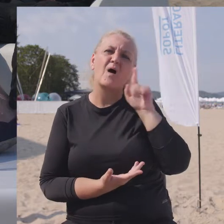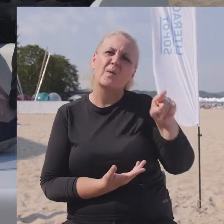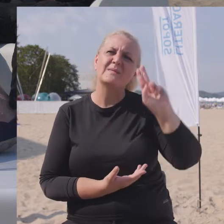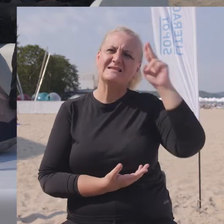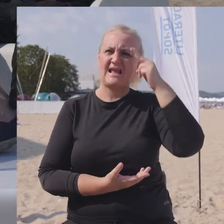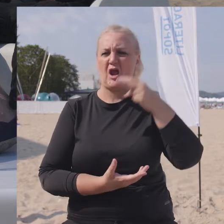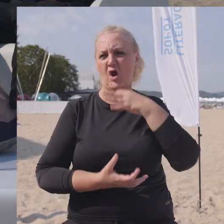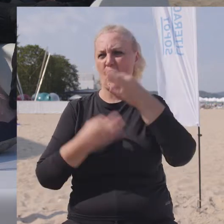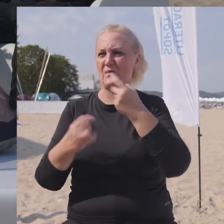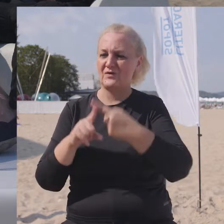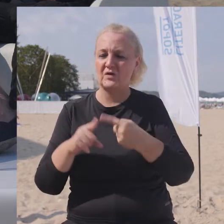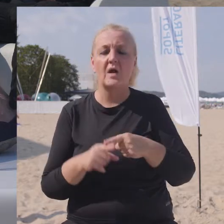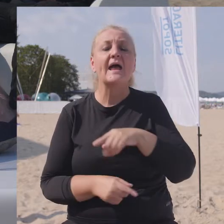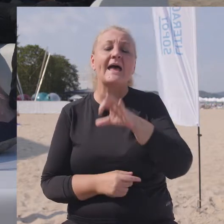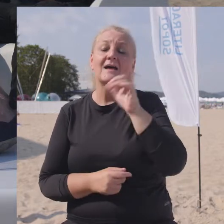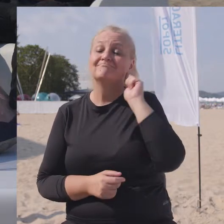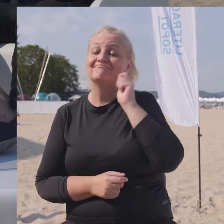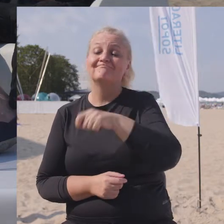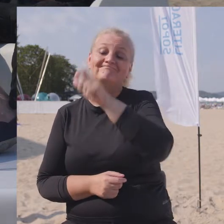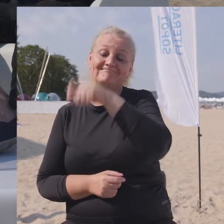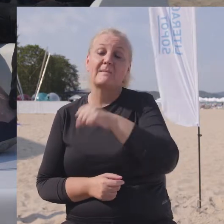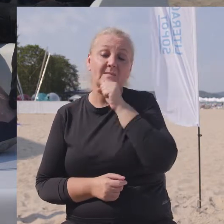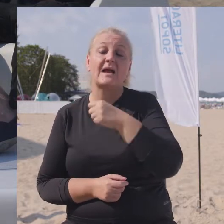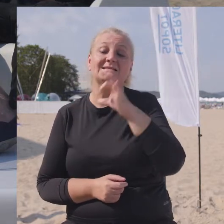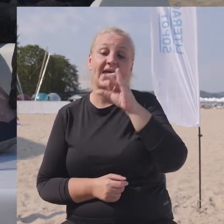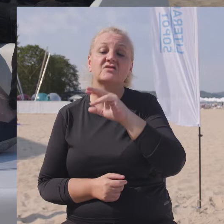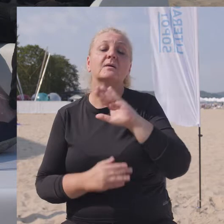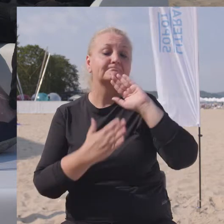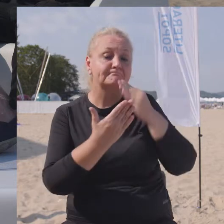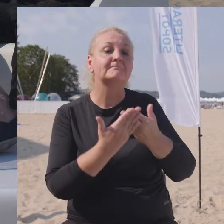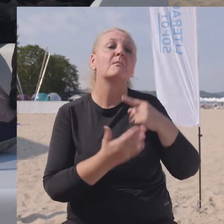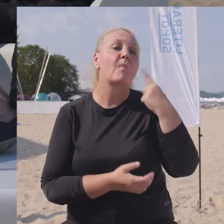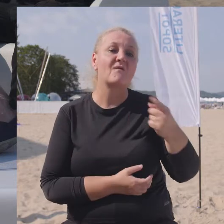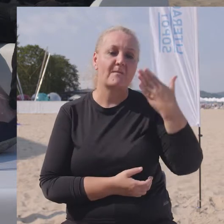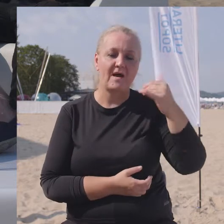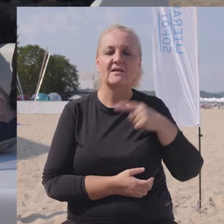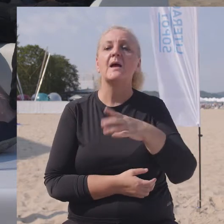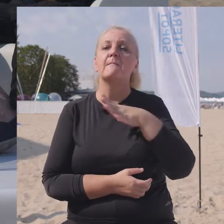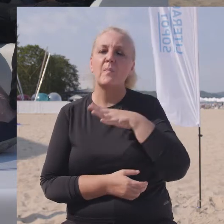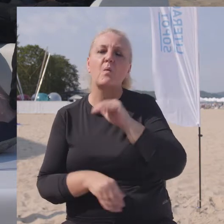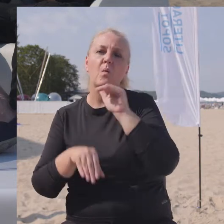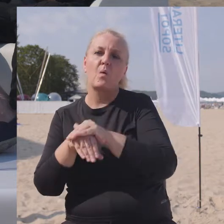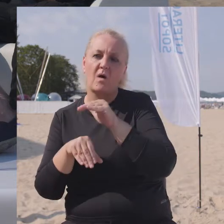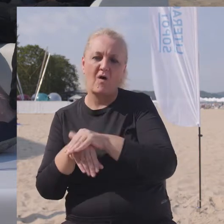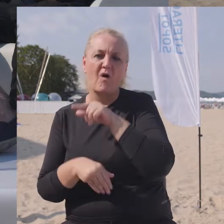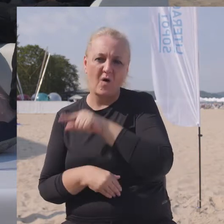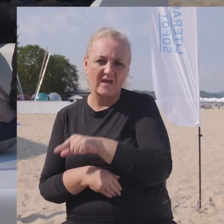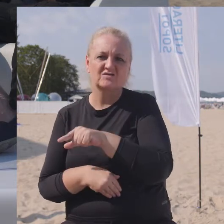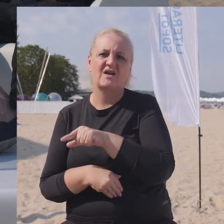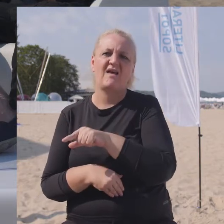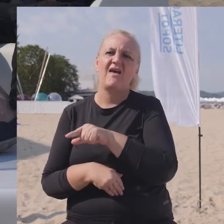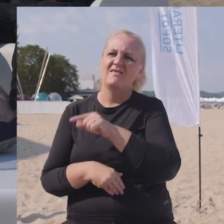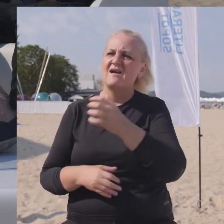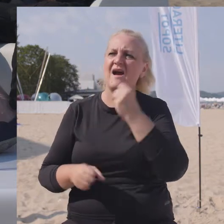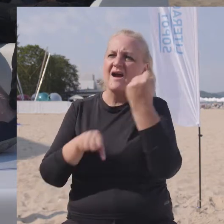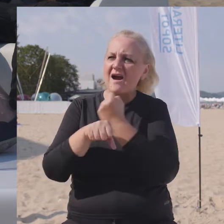Stasia przyznaje Magdzie, że miała taką koleżankę, która chodziła na gruzy się prostytuować, ale